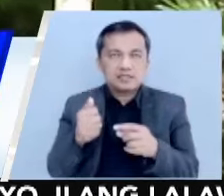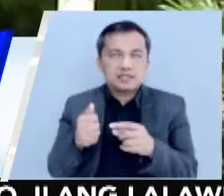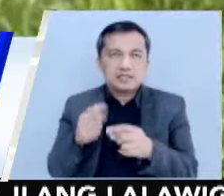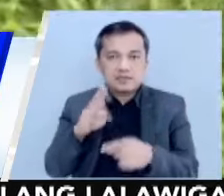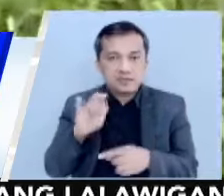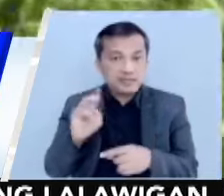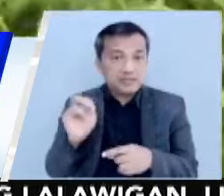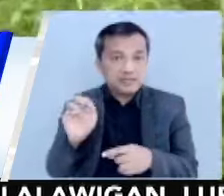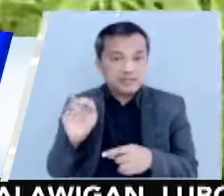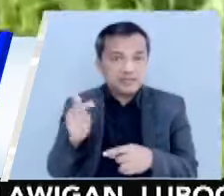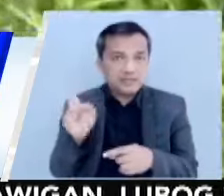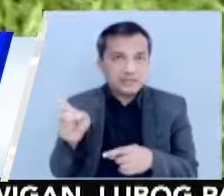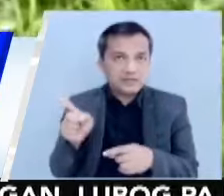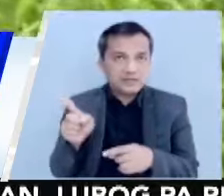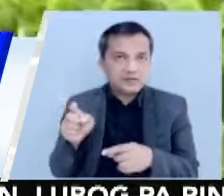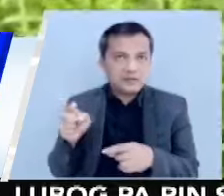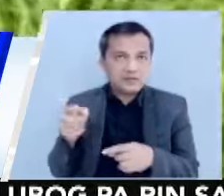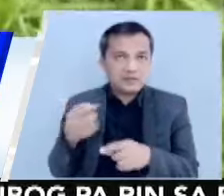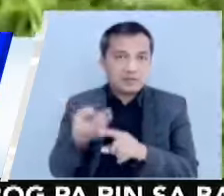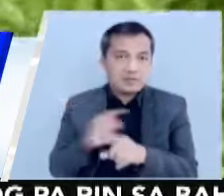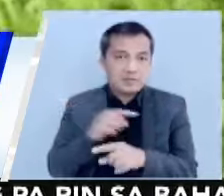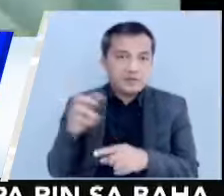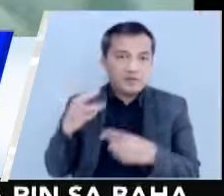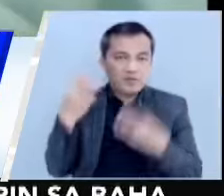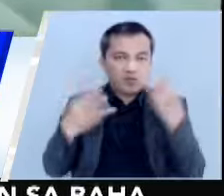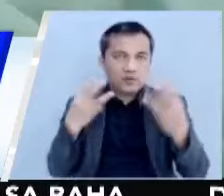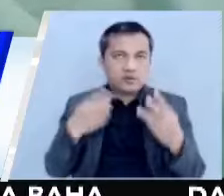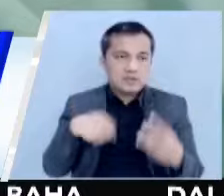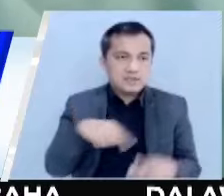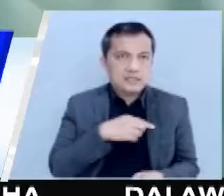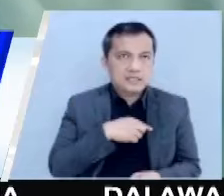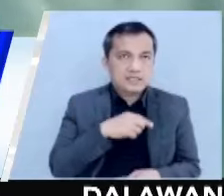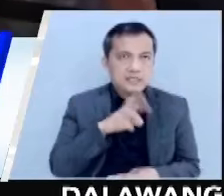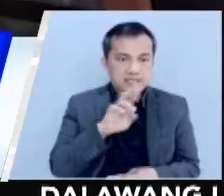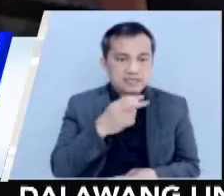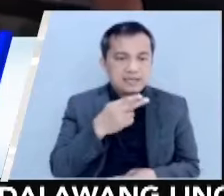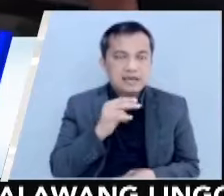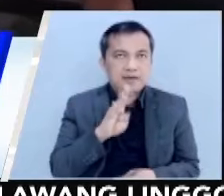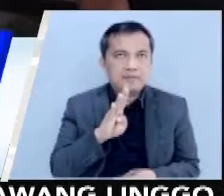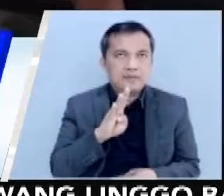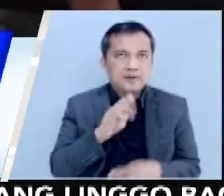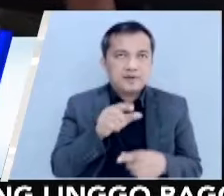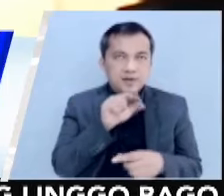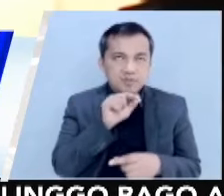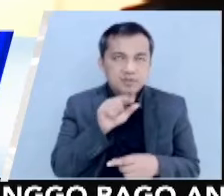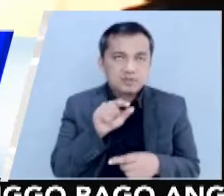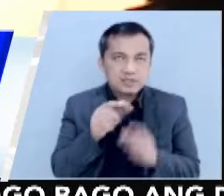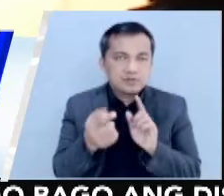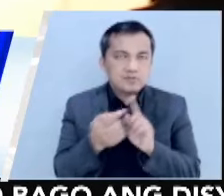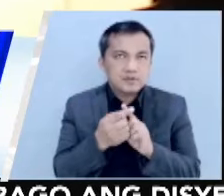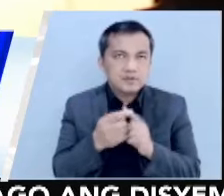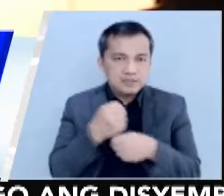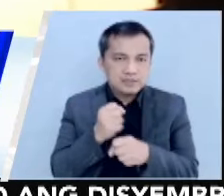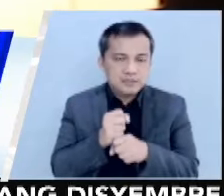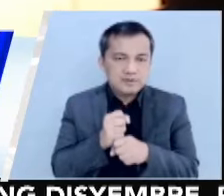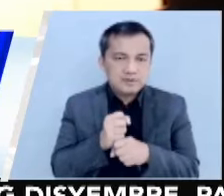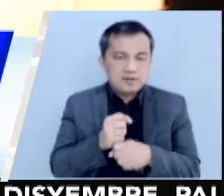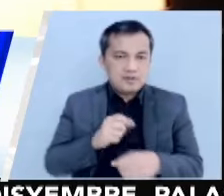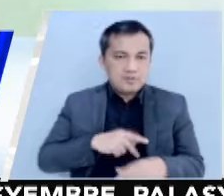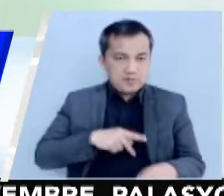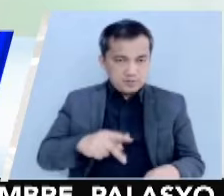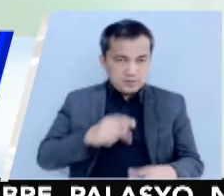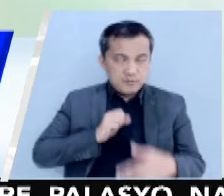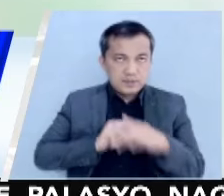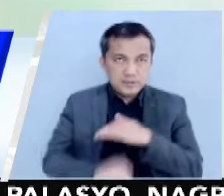got them from the wild. Ang sa atin, puro rehab birds. And we've had to deal with these birds and make them breed. This also underscores the